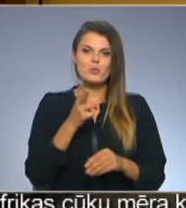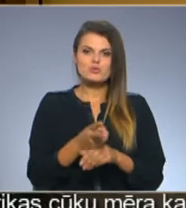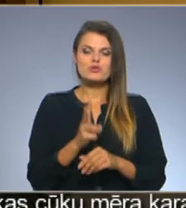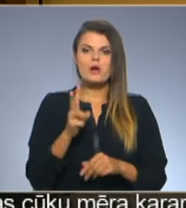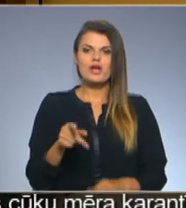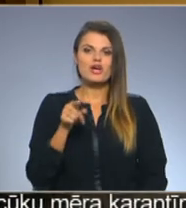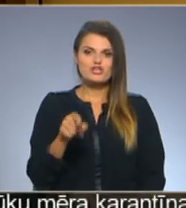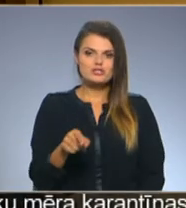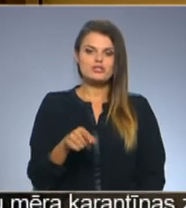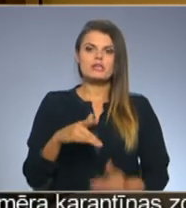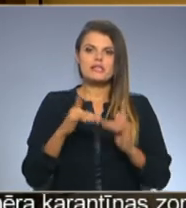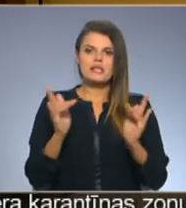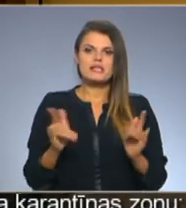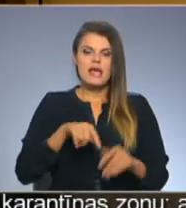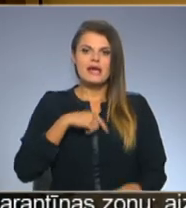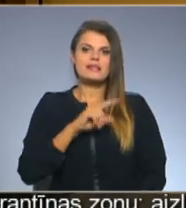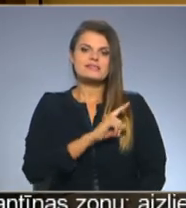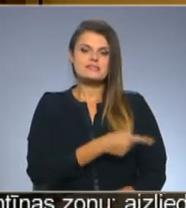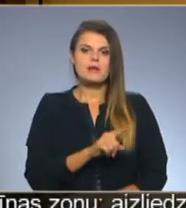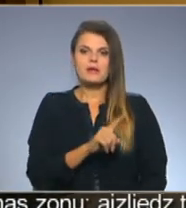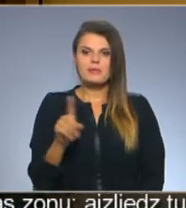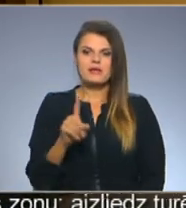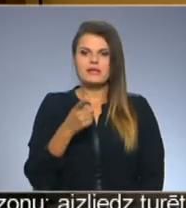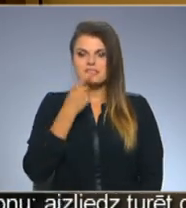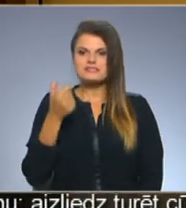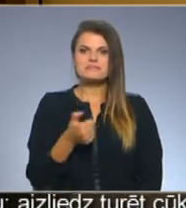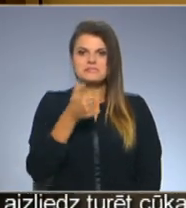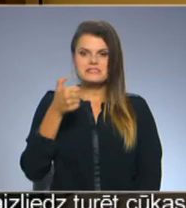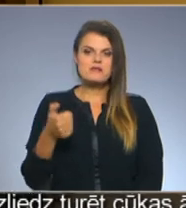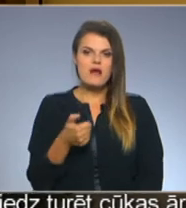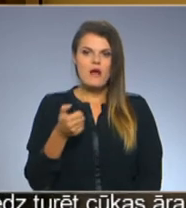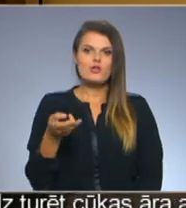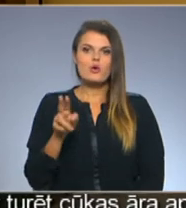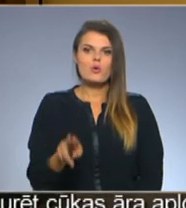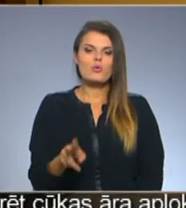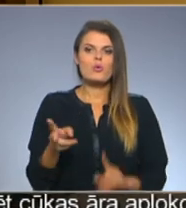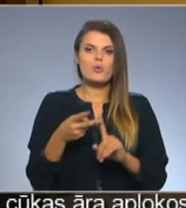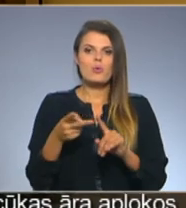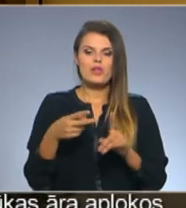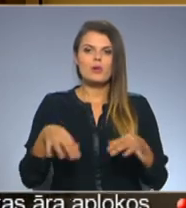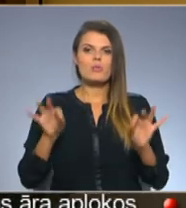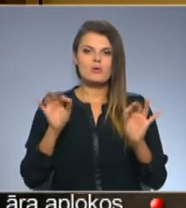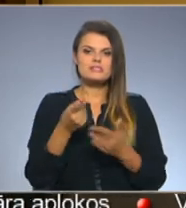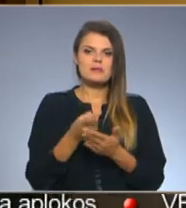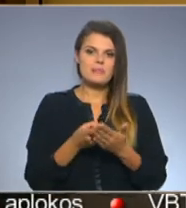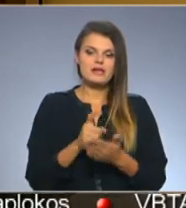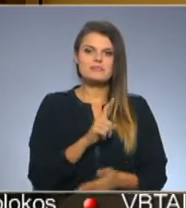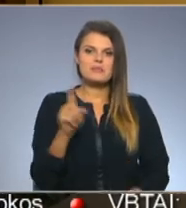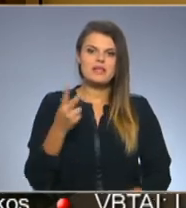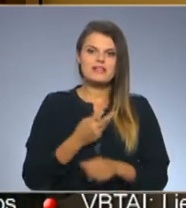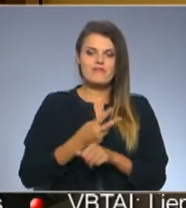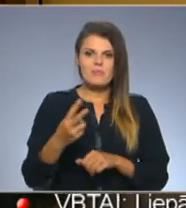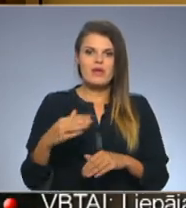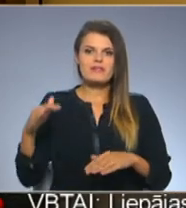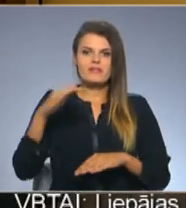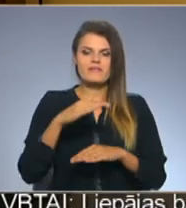kad šī tilta ilgspējība ir tie 100 gadi, un otra būtiska prasība bija šie 2 metri